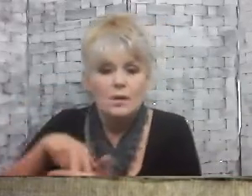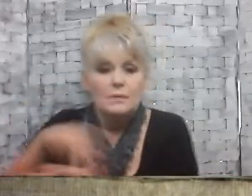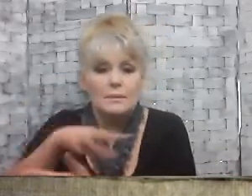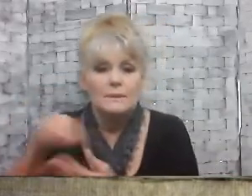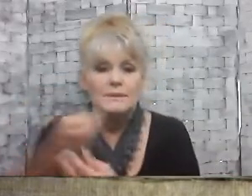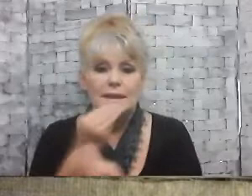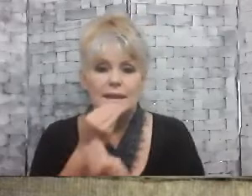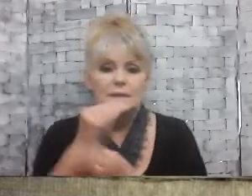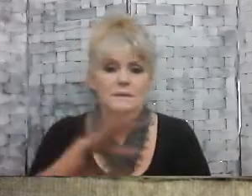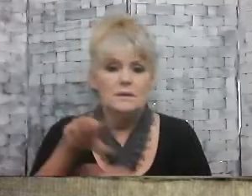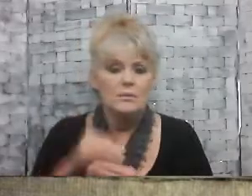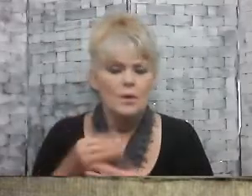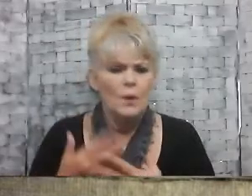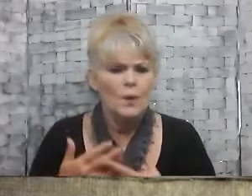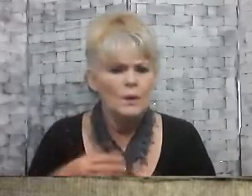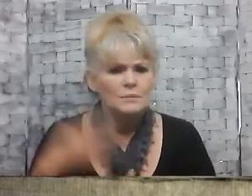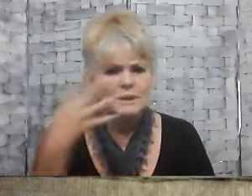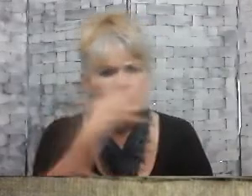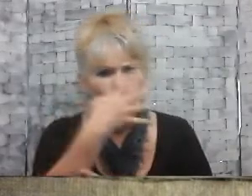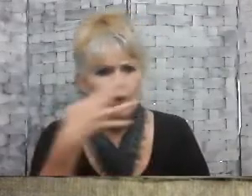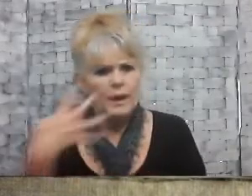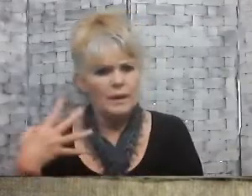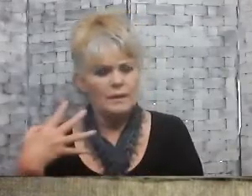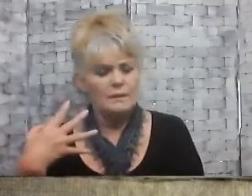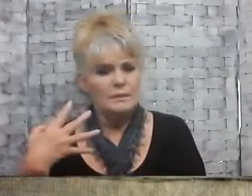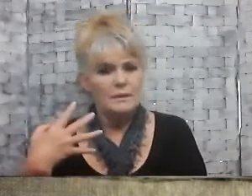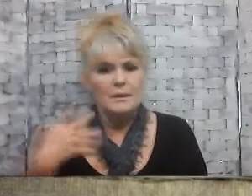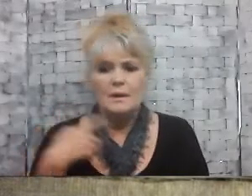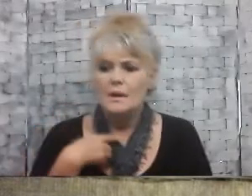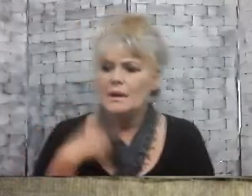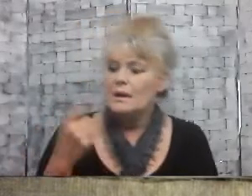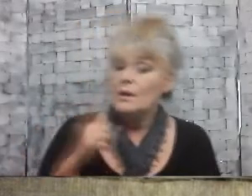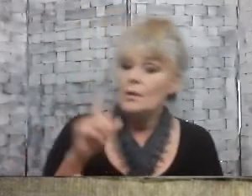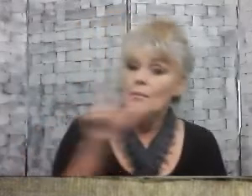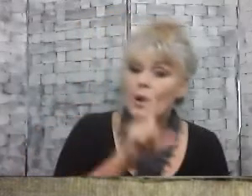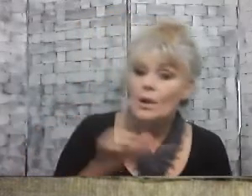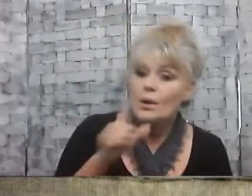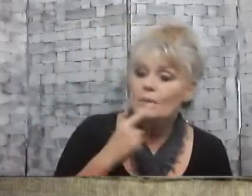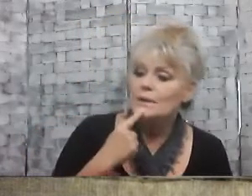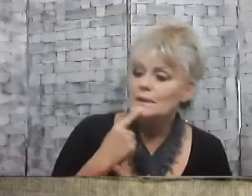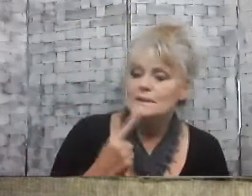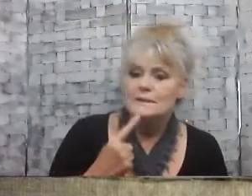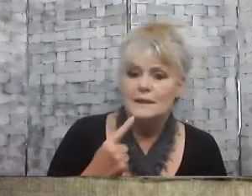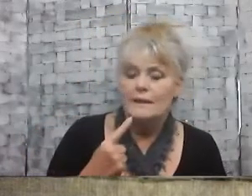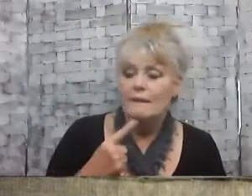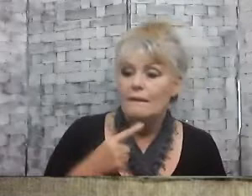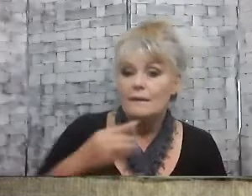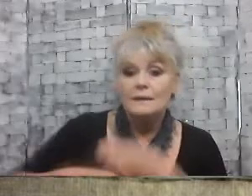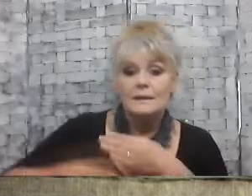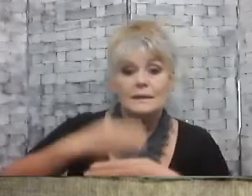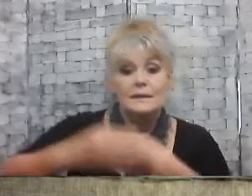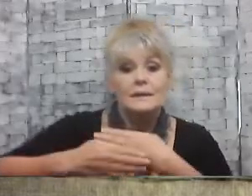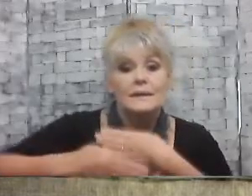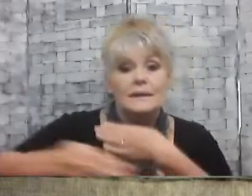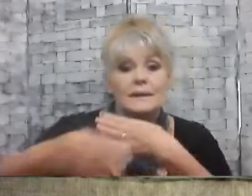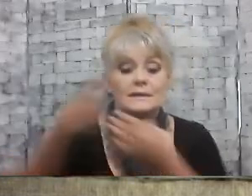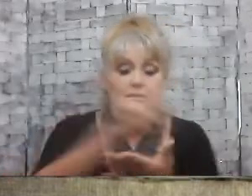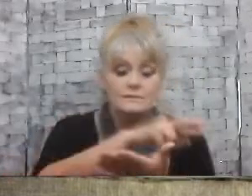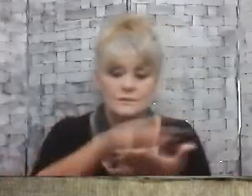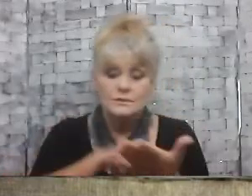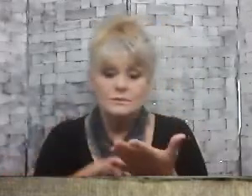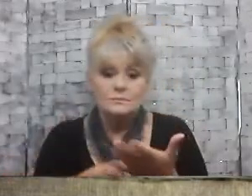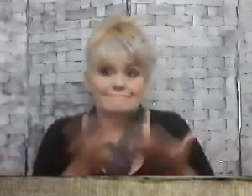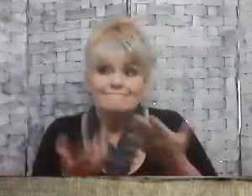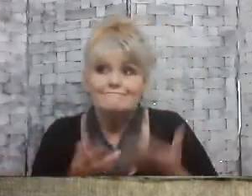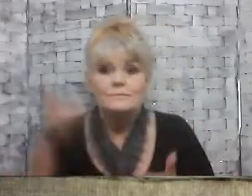Heilige Gees opdragte. Dis bietjie vreemd, is dit nie? Ander woorde wat Lukas sê, oral in die res van die